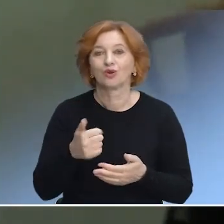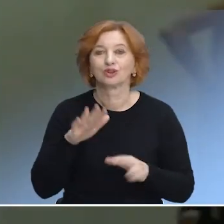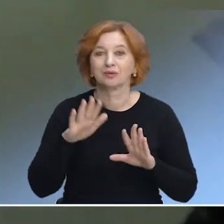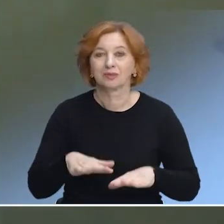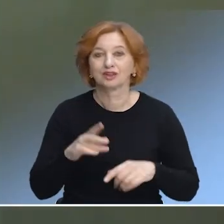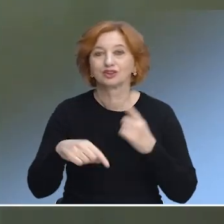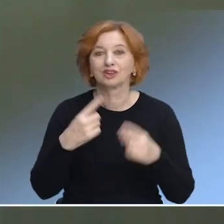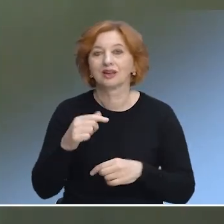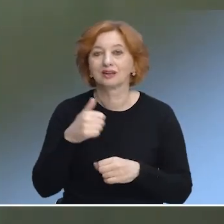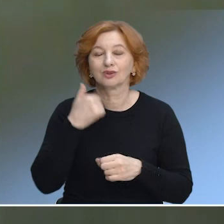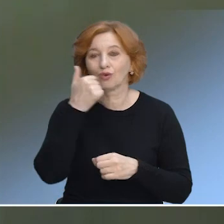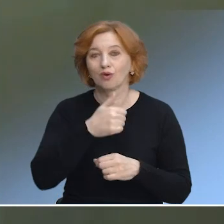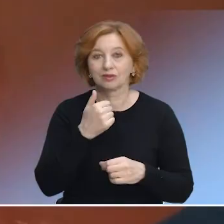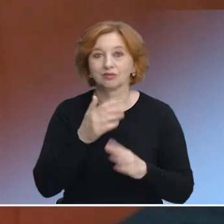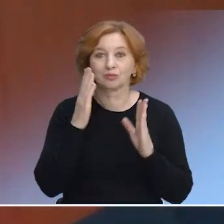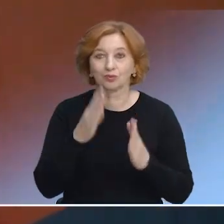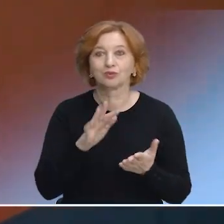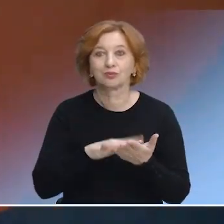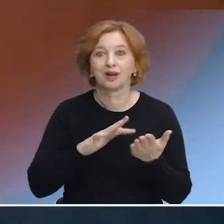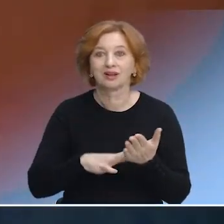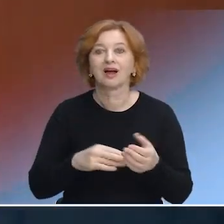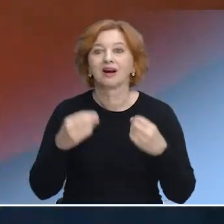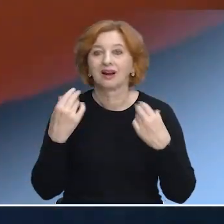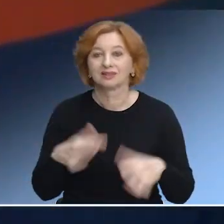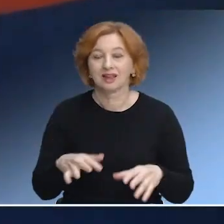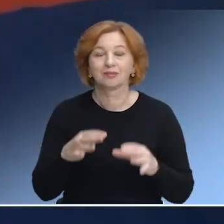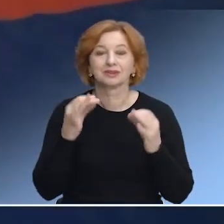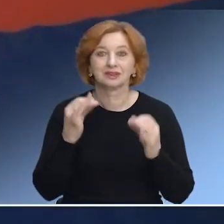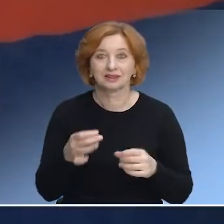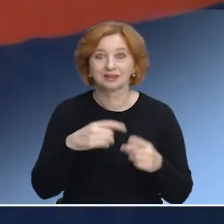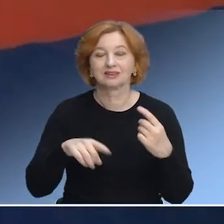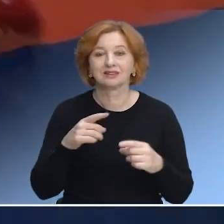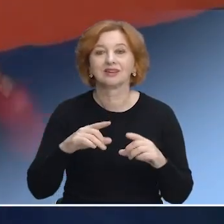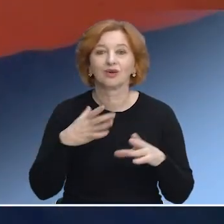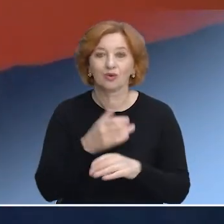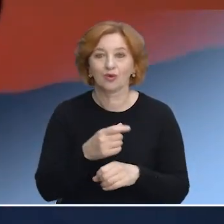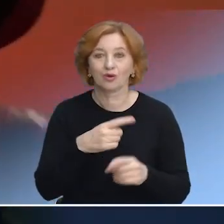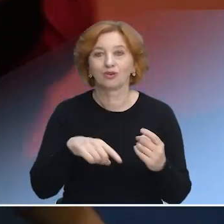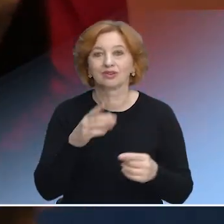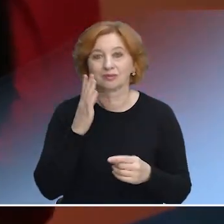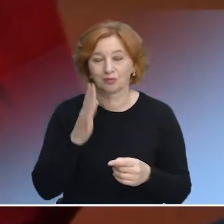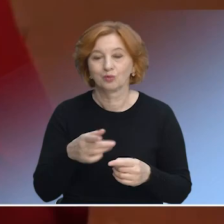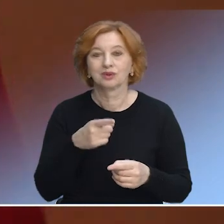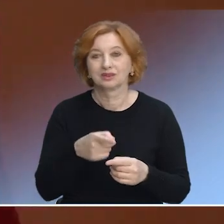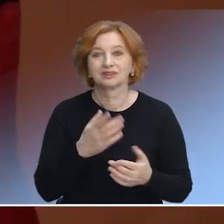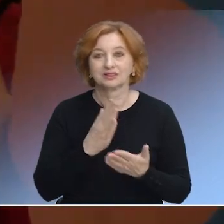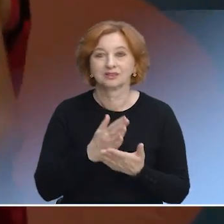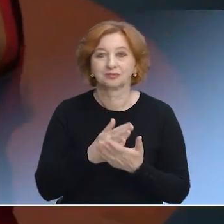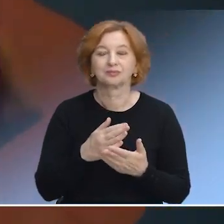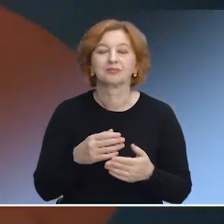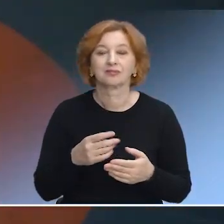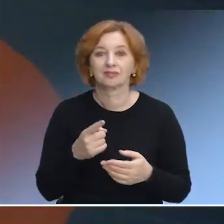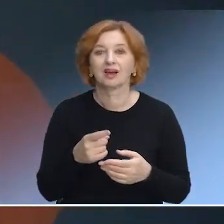взял и 7-летний Дмитрий Худоконенко. Расслабиться юным спортсменам не дадут. Скоро турнир, посвященный Дню полиции.